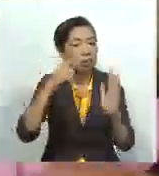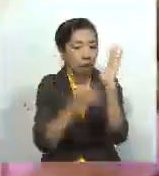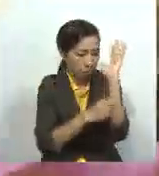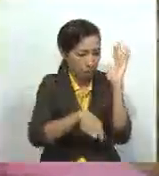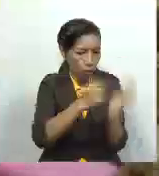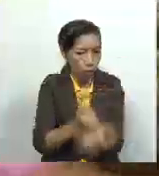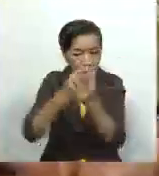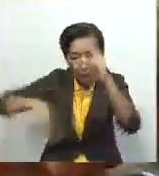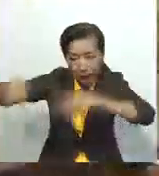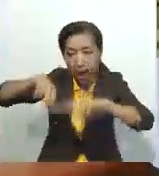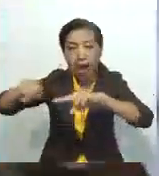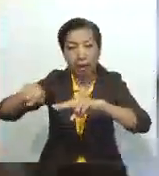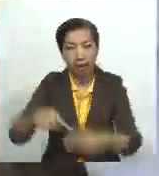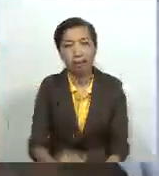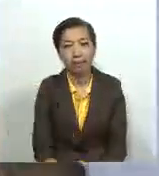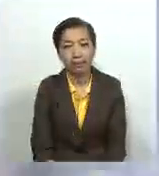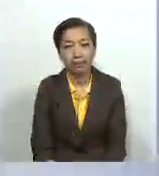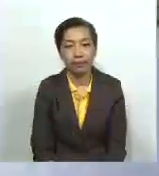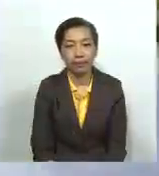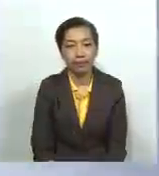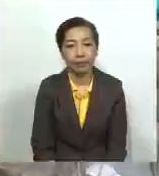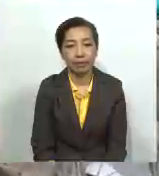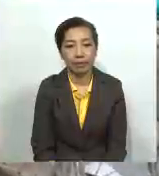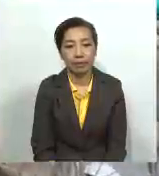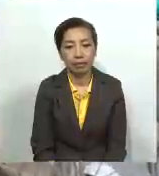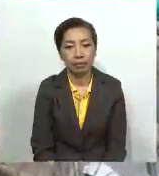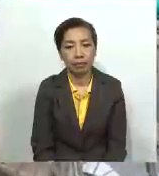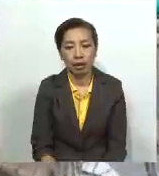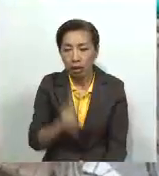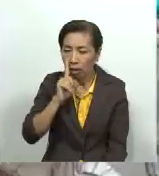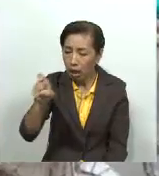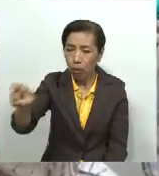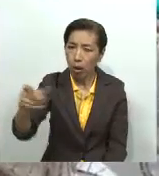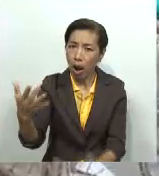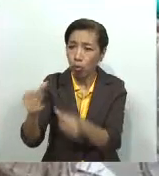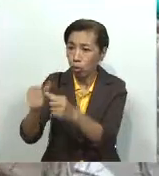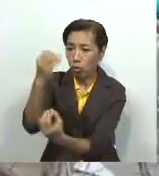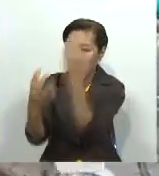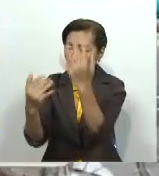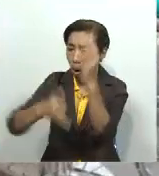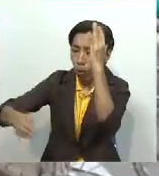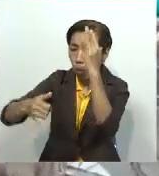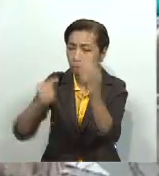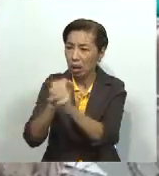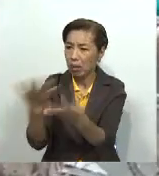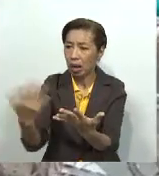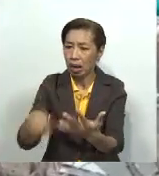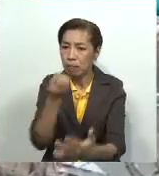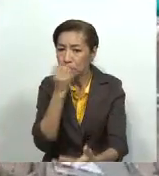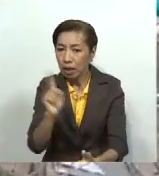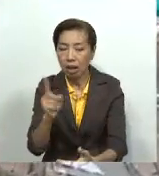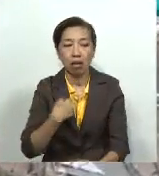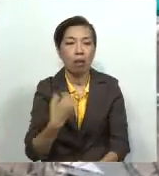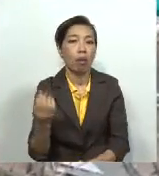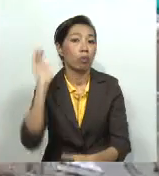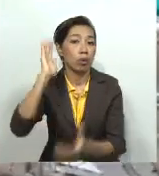ณรักติบูลเล่าถึงเหตุการณ์ที่เกิดขึ้นค่ะ ใช้ชีวิตยังไงก็บอกว่ากินกล้วยกล้วยกับ